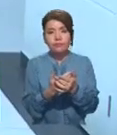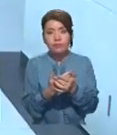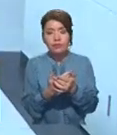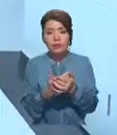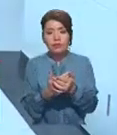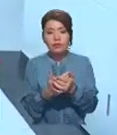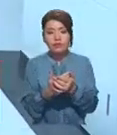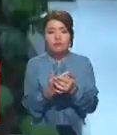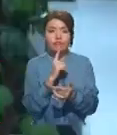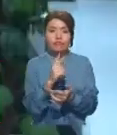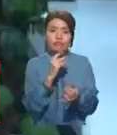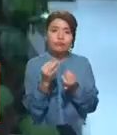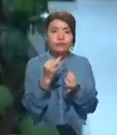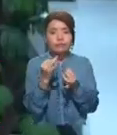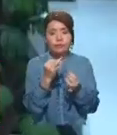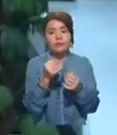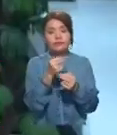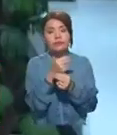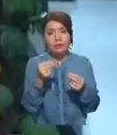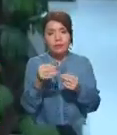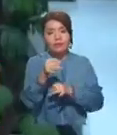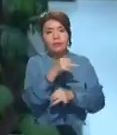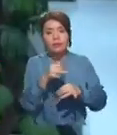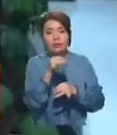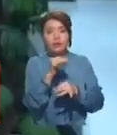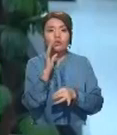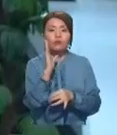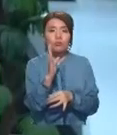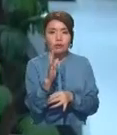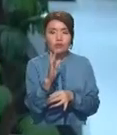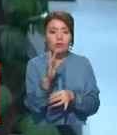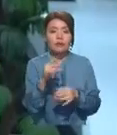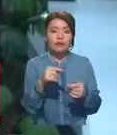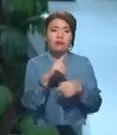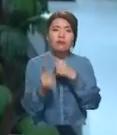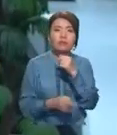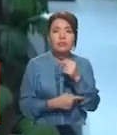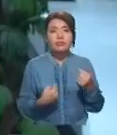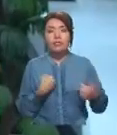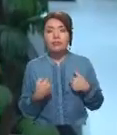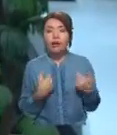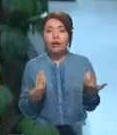диалогқа шақыру мәселесі, осы құндылықтарды сынға алу, осылардың зардаптарын түсіндіру, осы мәселелер.